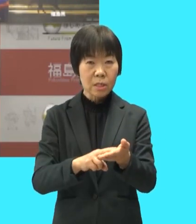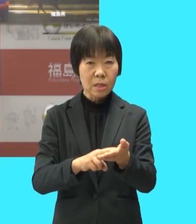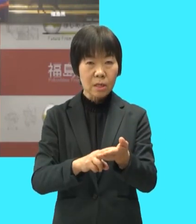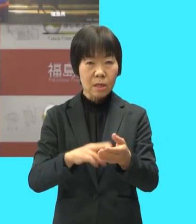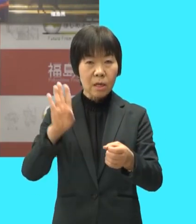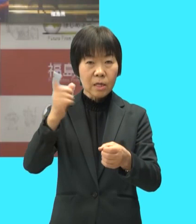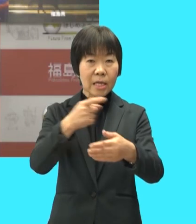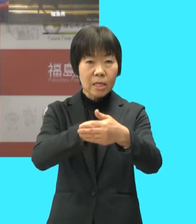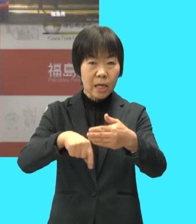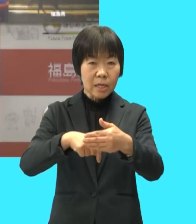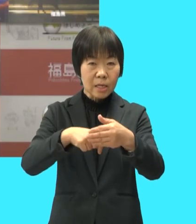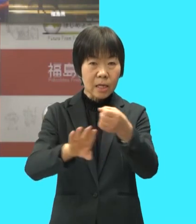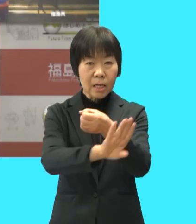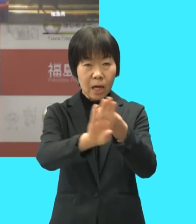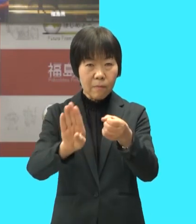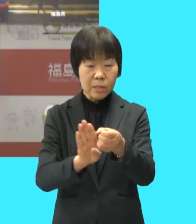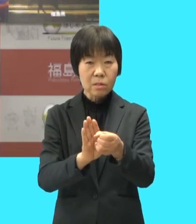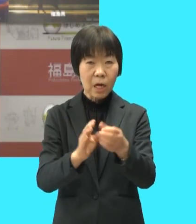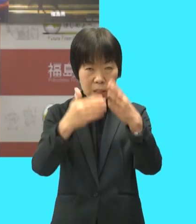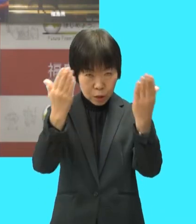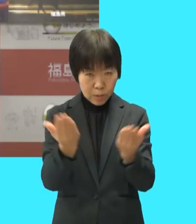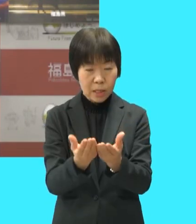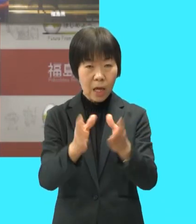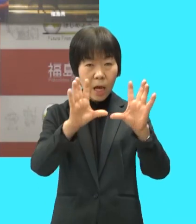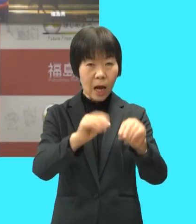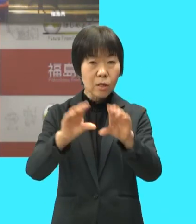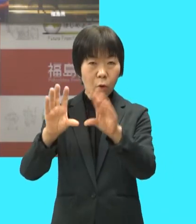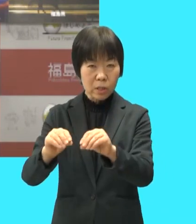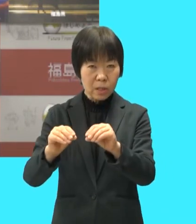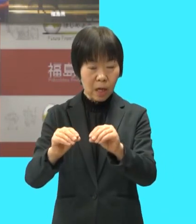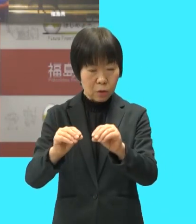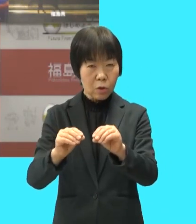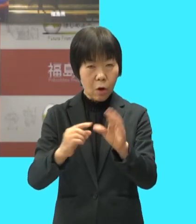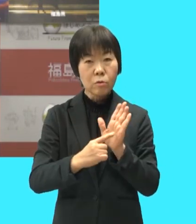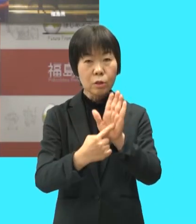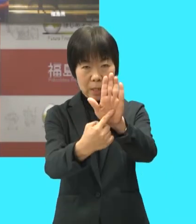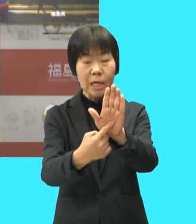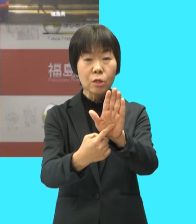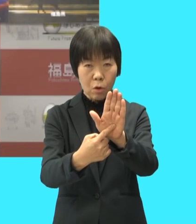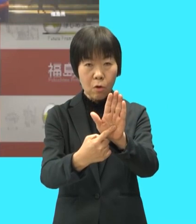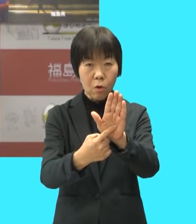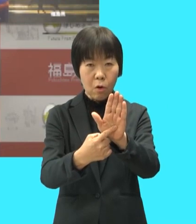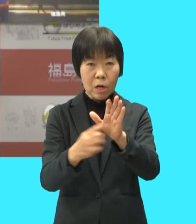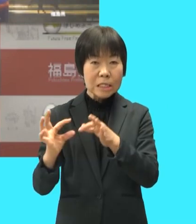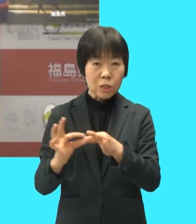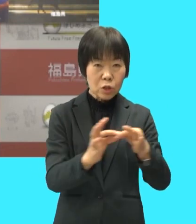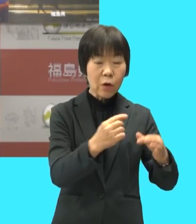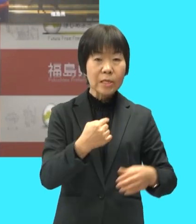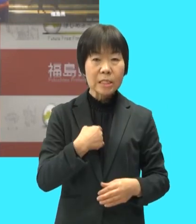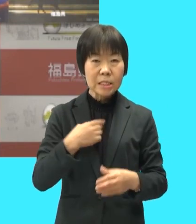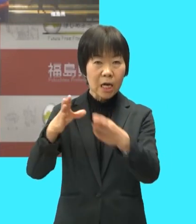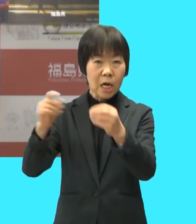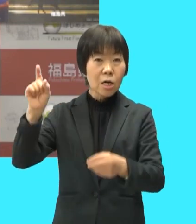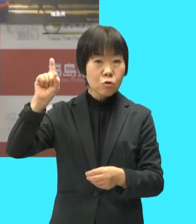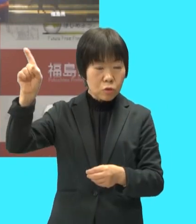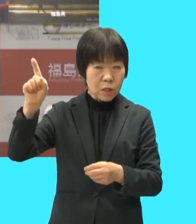内原発がすべて廃炉になることを示されるよう、引き続き私自身が国、